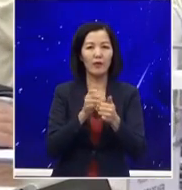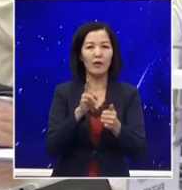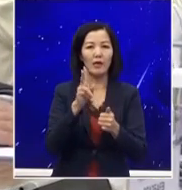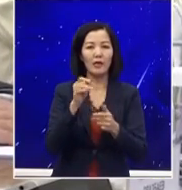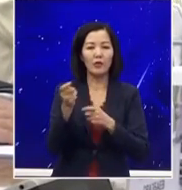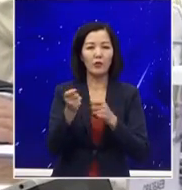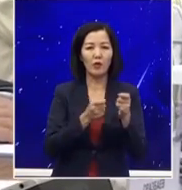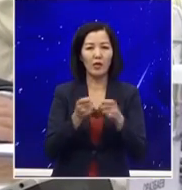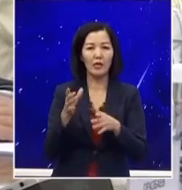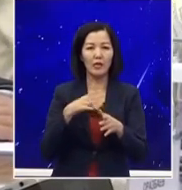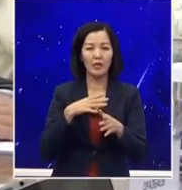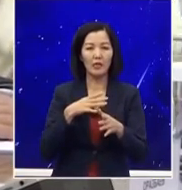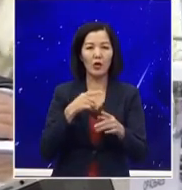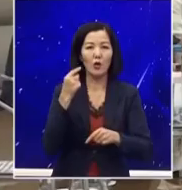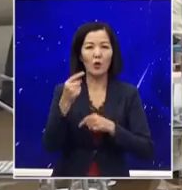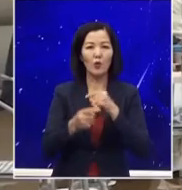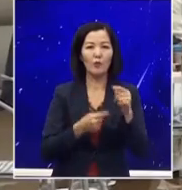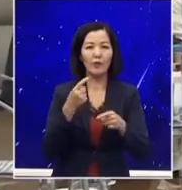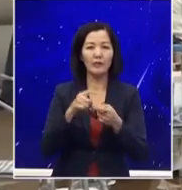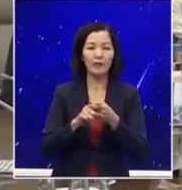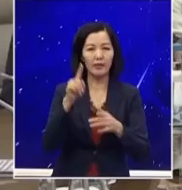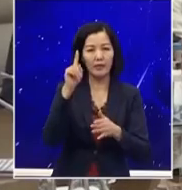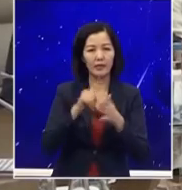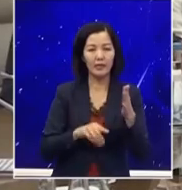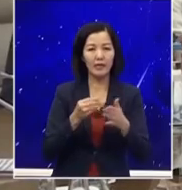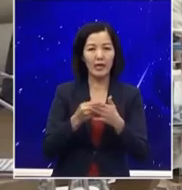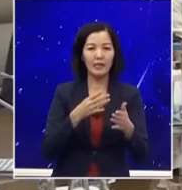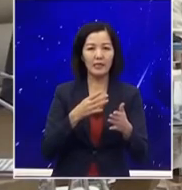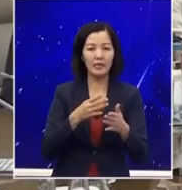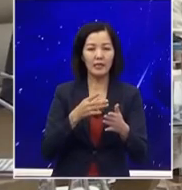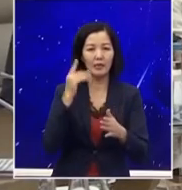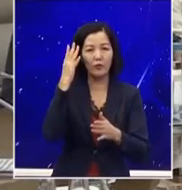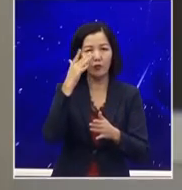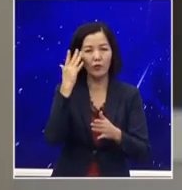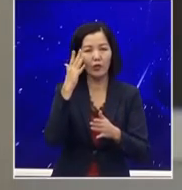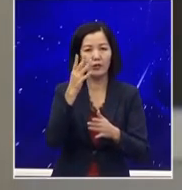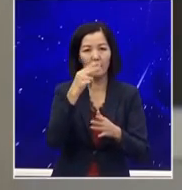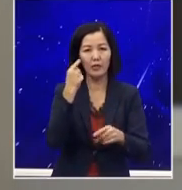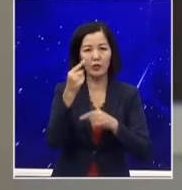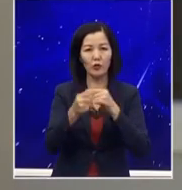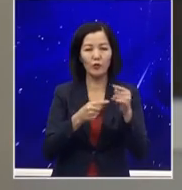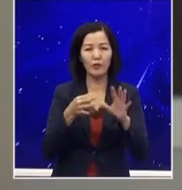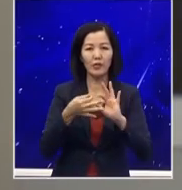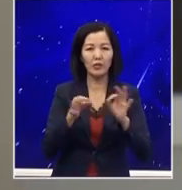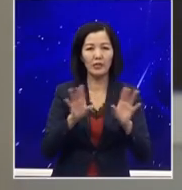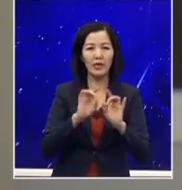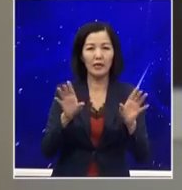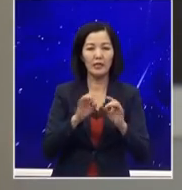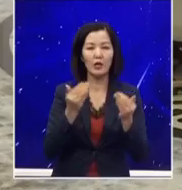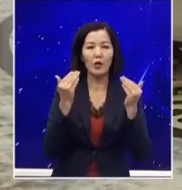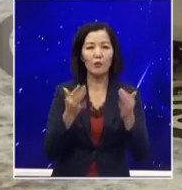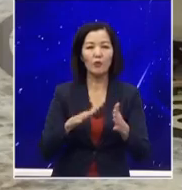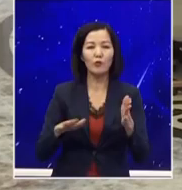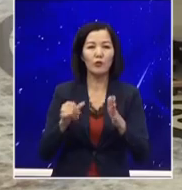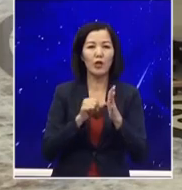Әли төрағалық етті. Ұрпақ сабақтастығы, діннің асыл құндылықтары, әдет-ғұрып жайлы кеңінен айтылды. Айта кетейік, бүгінде